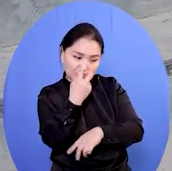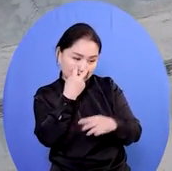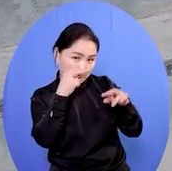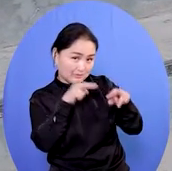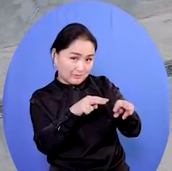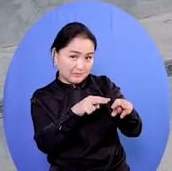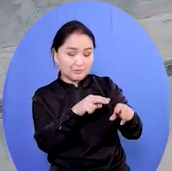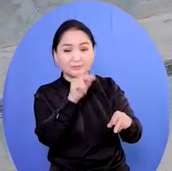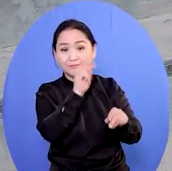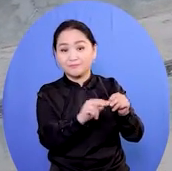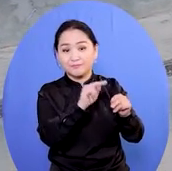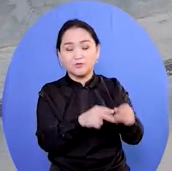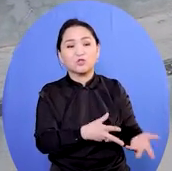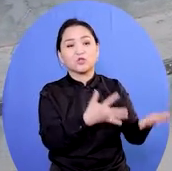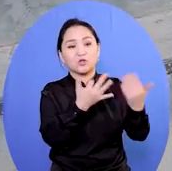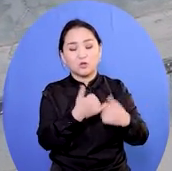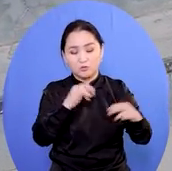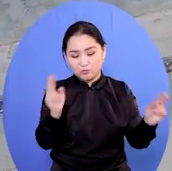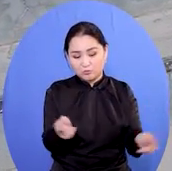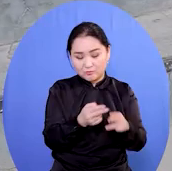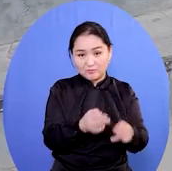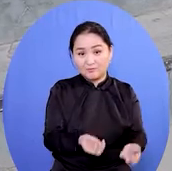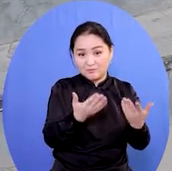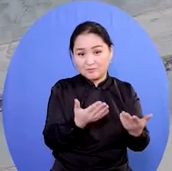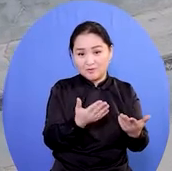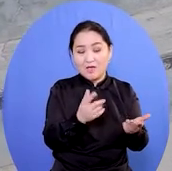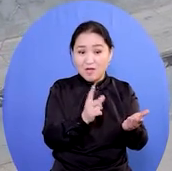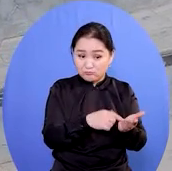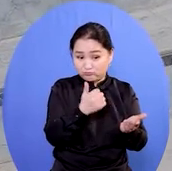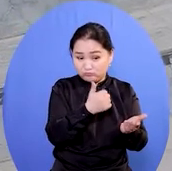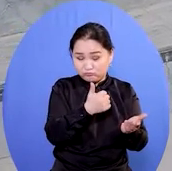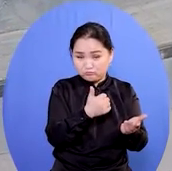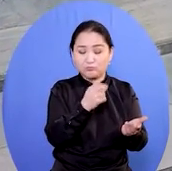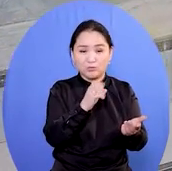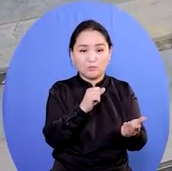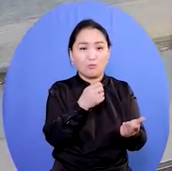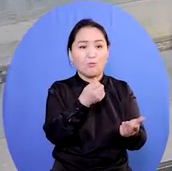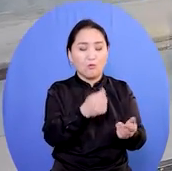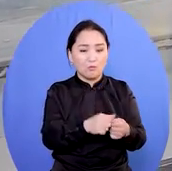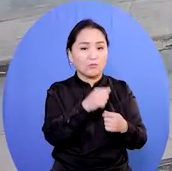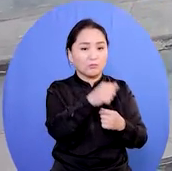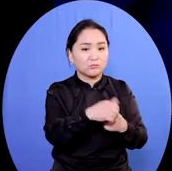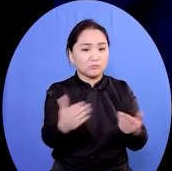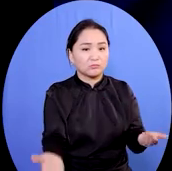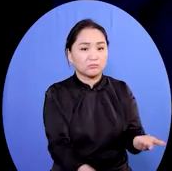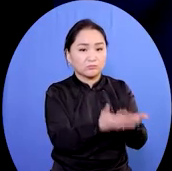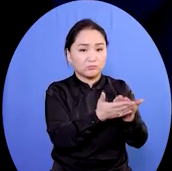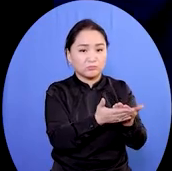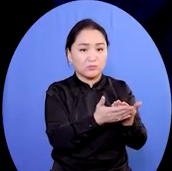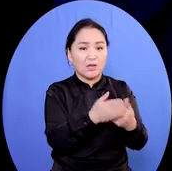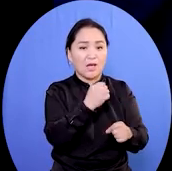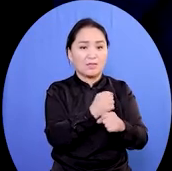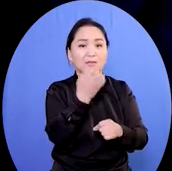нь хянаад за тэгээд тооцоолоод дүгнэлтээ гаргаад шаардлага хангасан хүмүүсийн төсөл дээр мөнгөн дэмжлэгийг олгож тэр хүмүүсийг ажлын